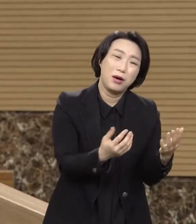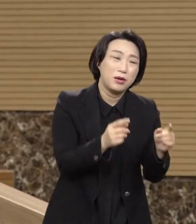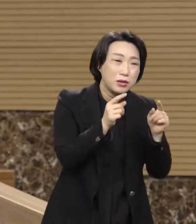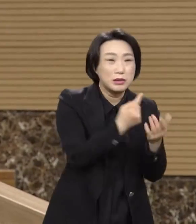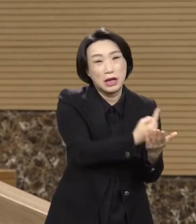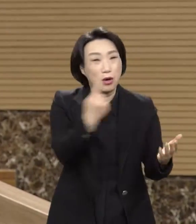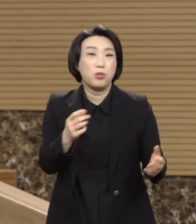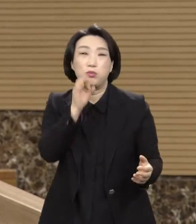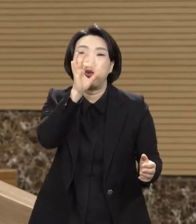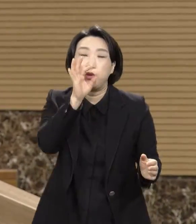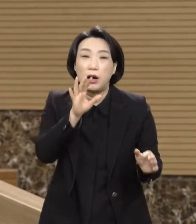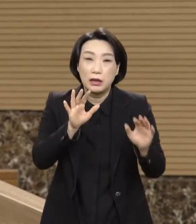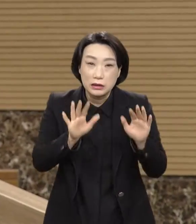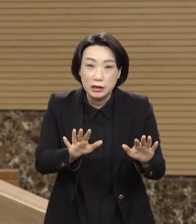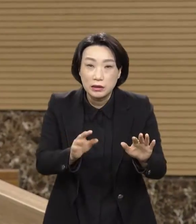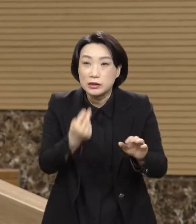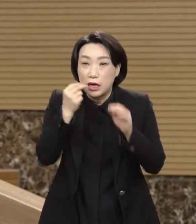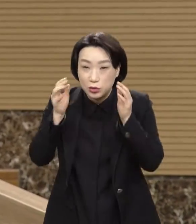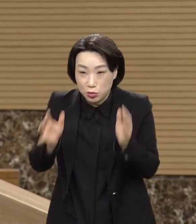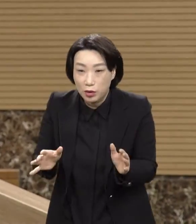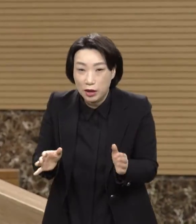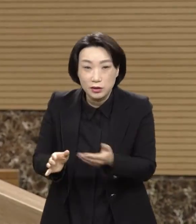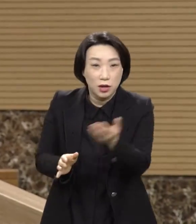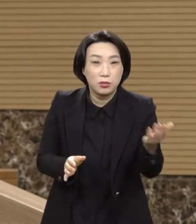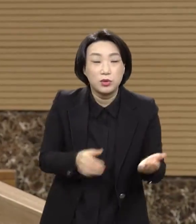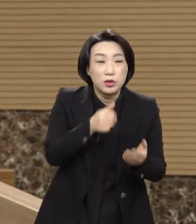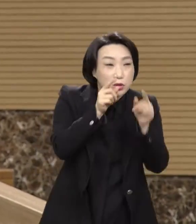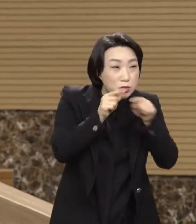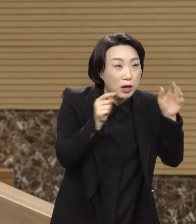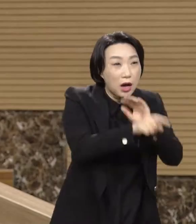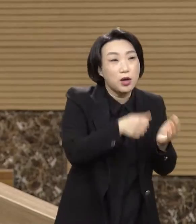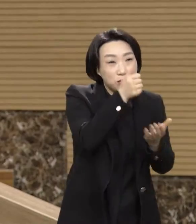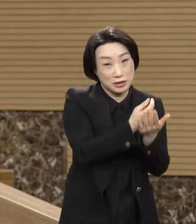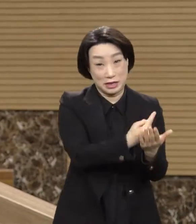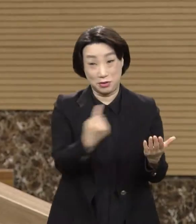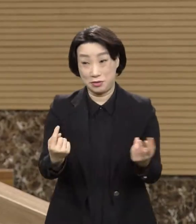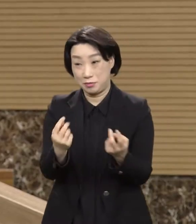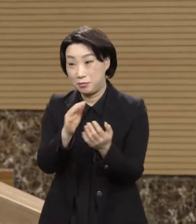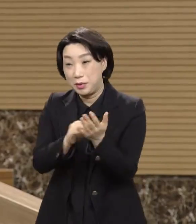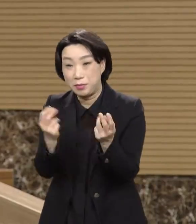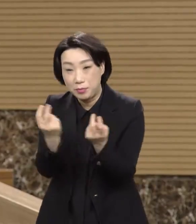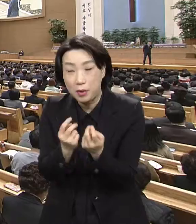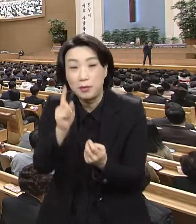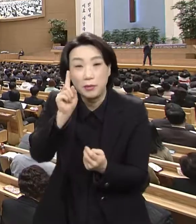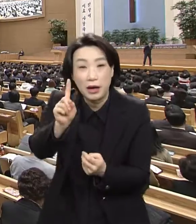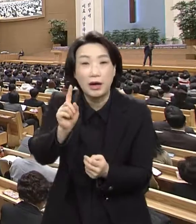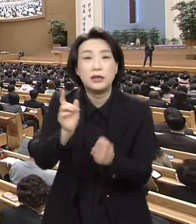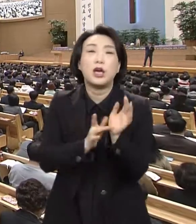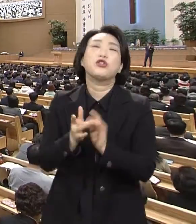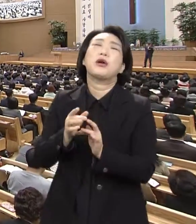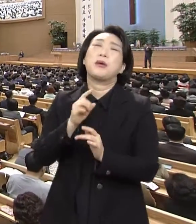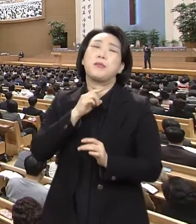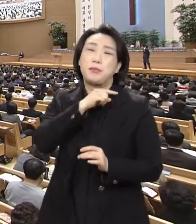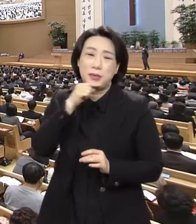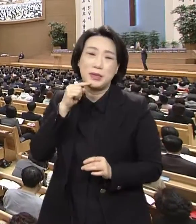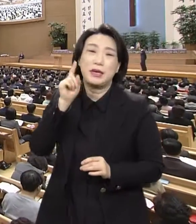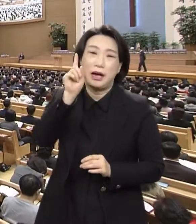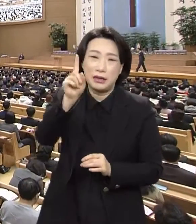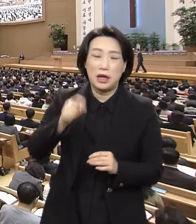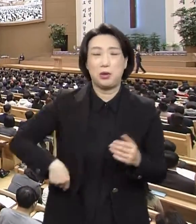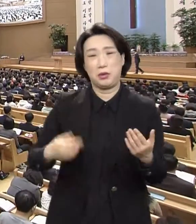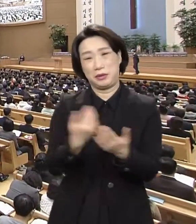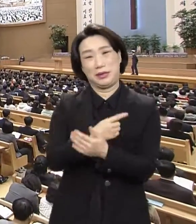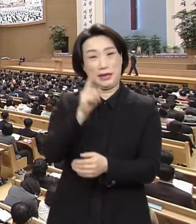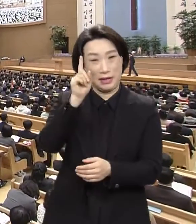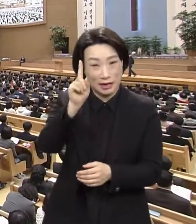살아있을 때 지옥 갈 죄에서 나오는 비결은 하나님의 아들의 피밖에 없어. 회개밖에